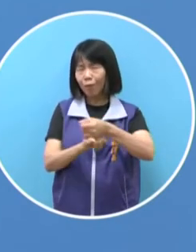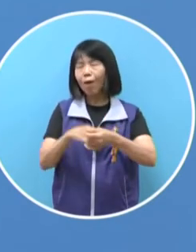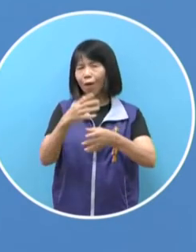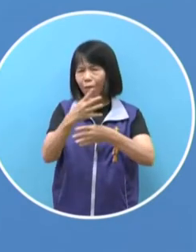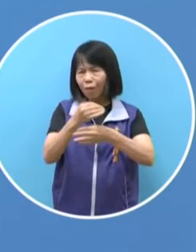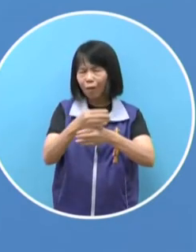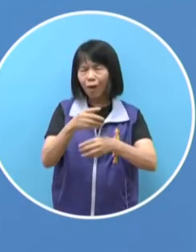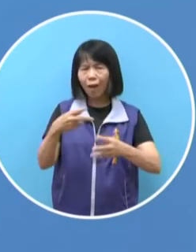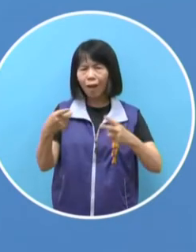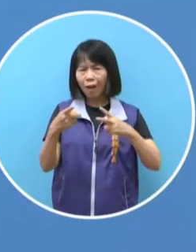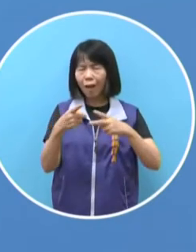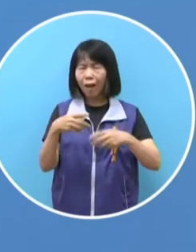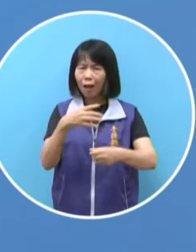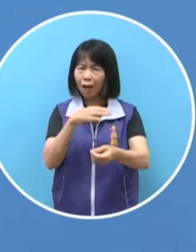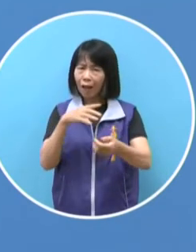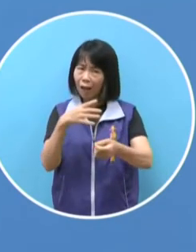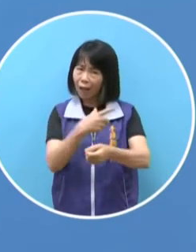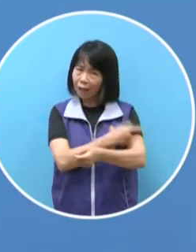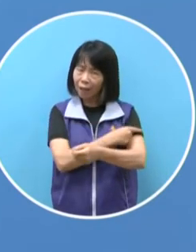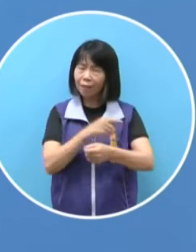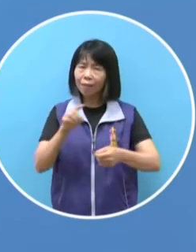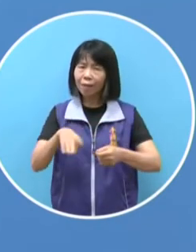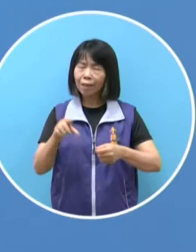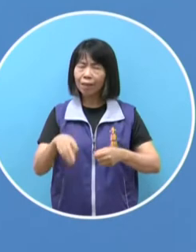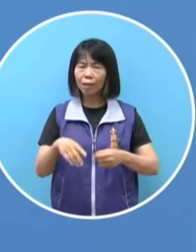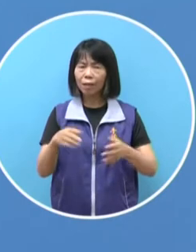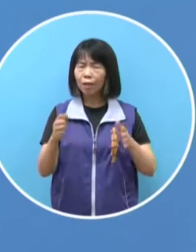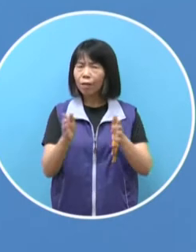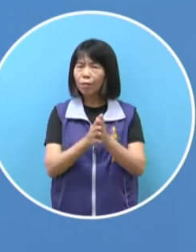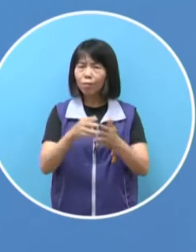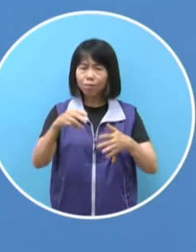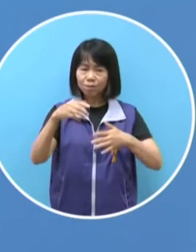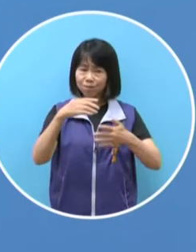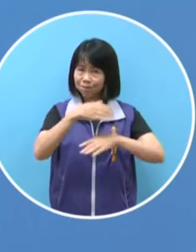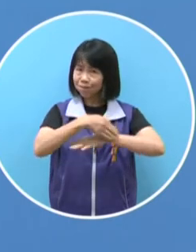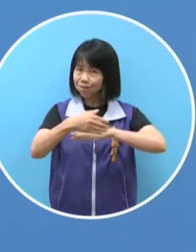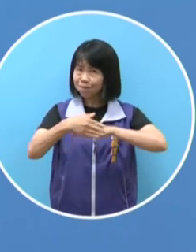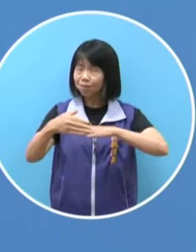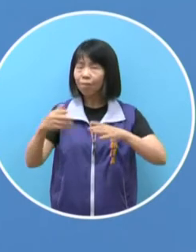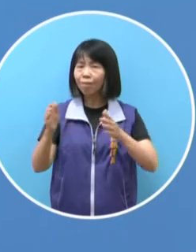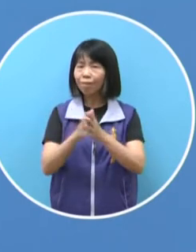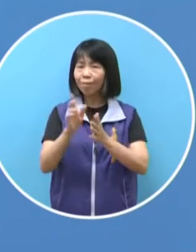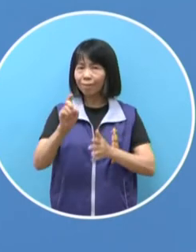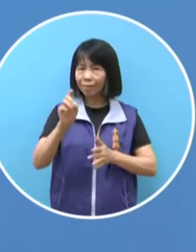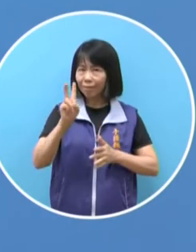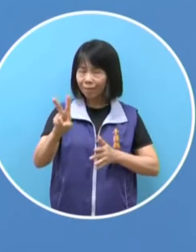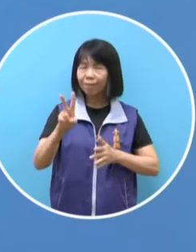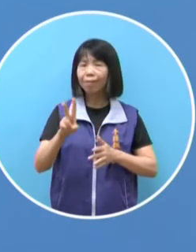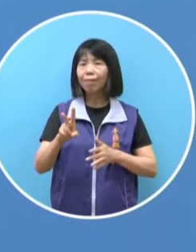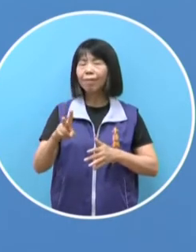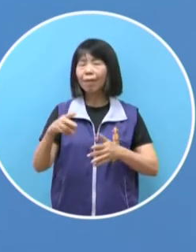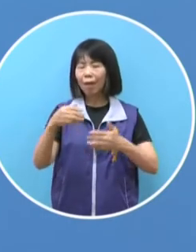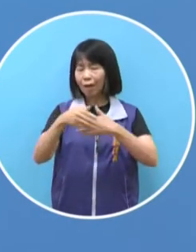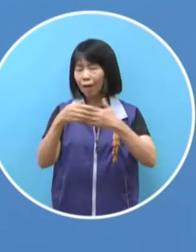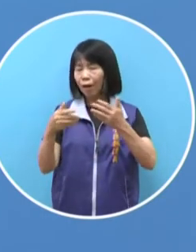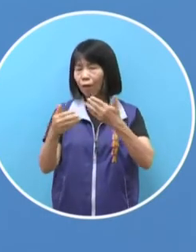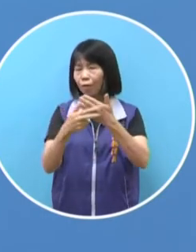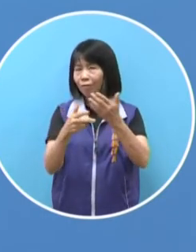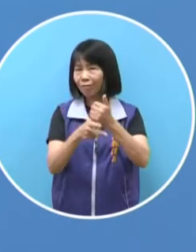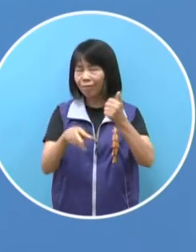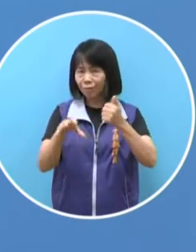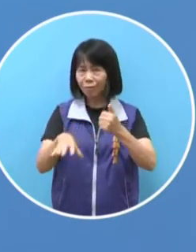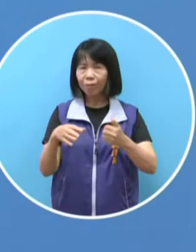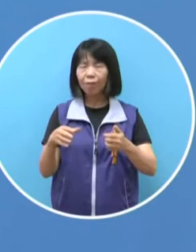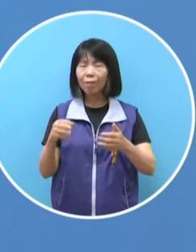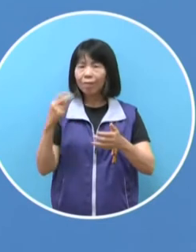作。那这预约接种站也包括12乡镇的卫生所、10间的医院跟30间的合